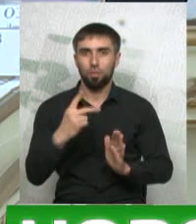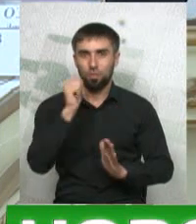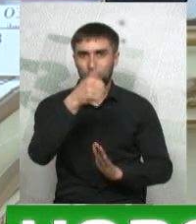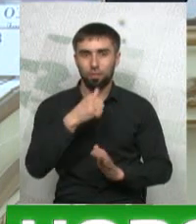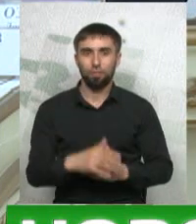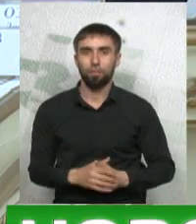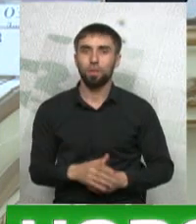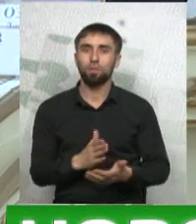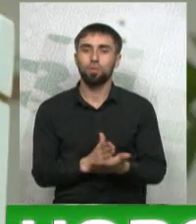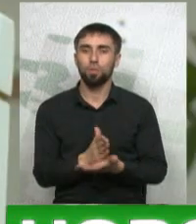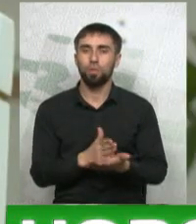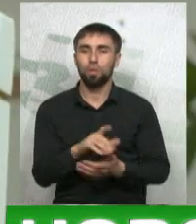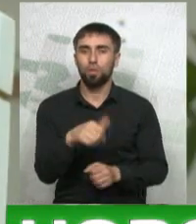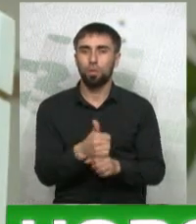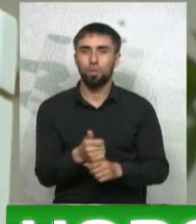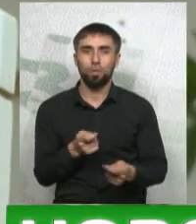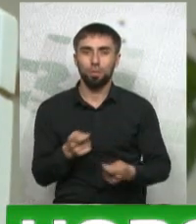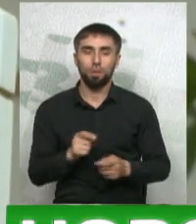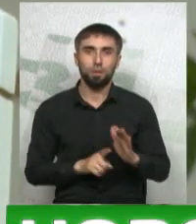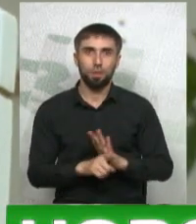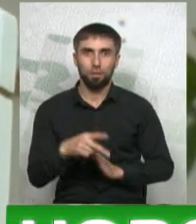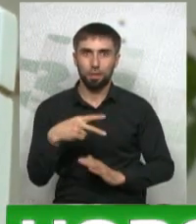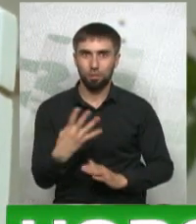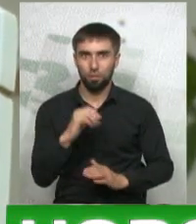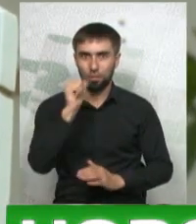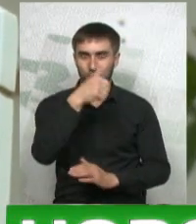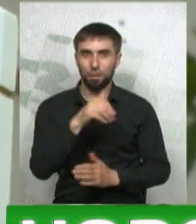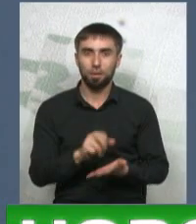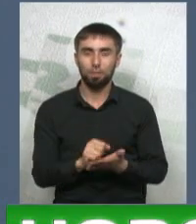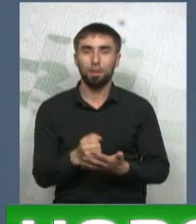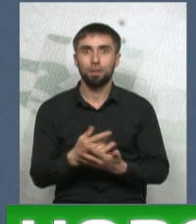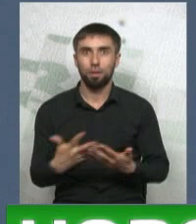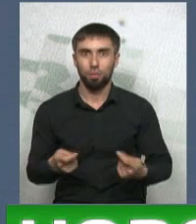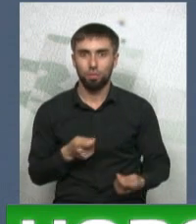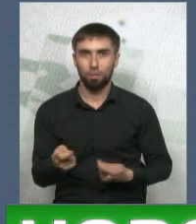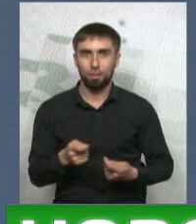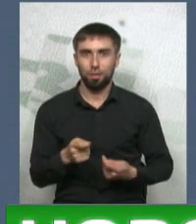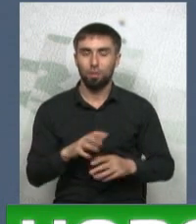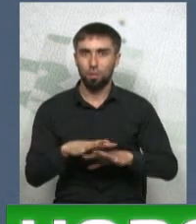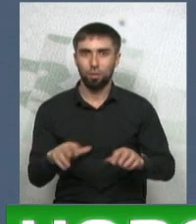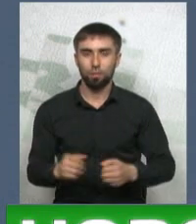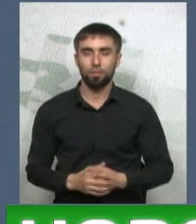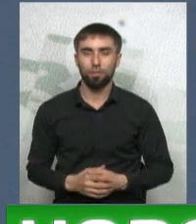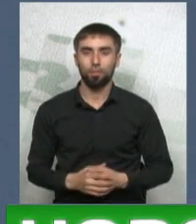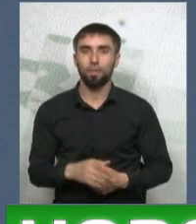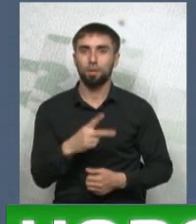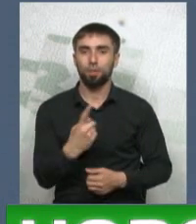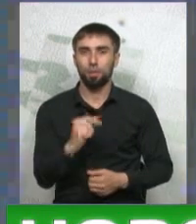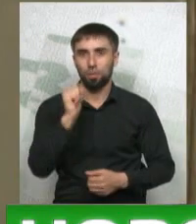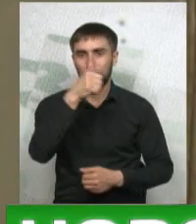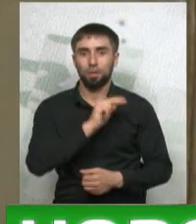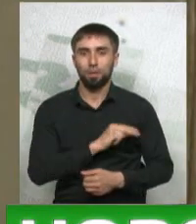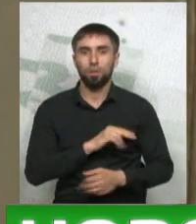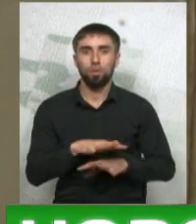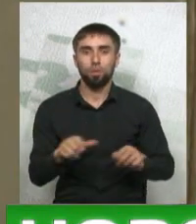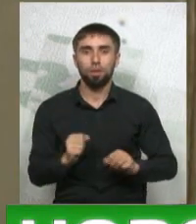года. Службу в уголовно-исполнительной системе начал с 1994 года, занимал различные руководящие должности. С 21 года работал